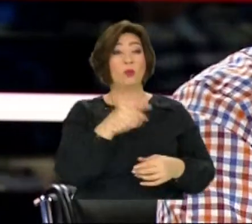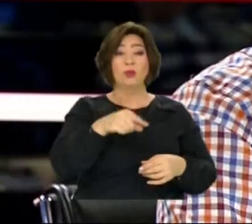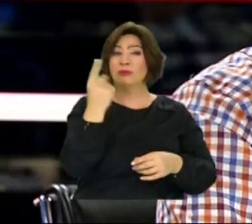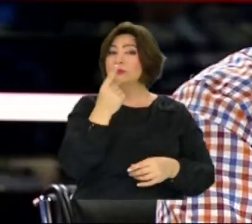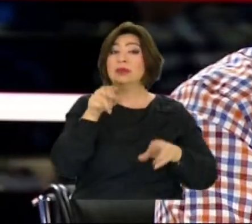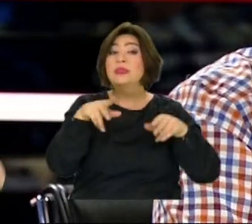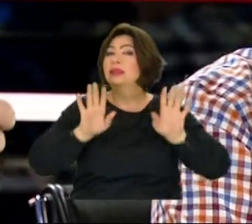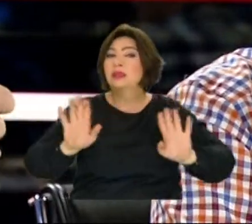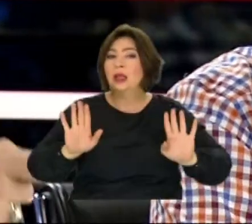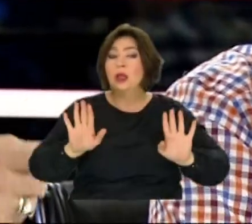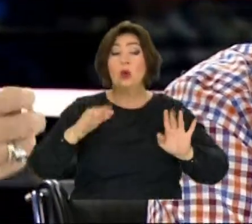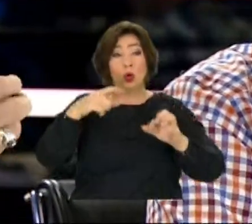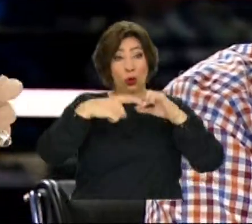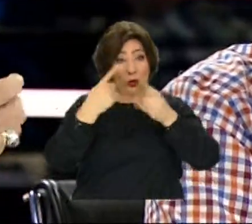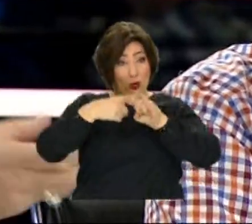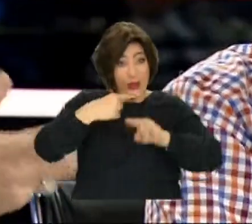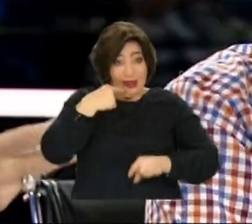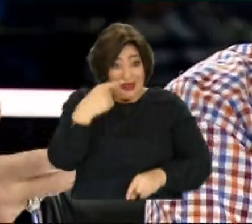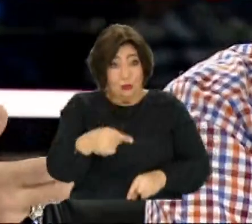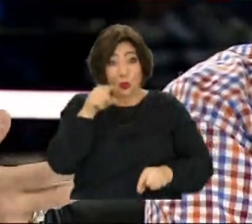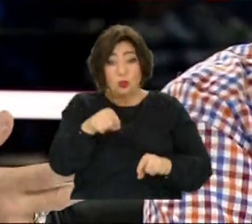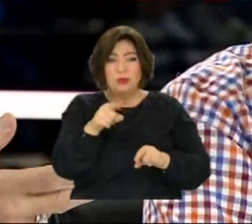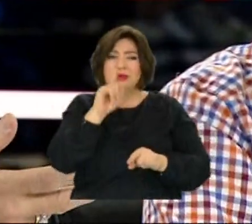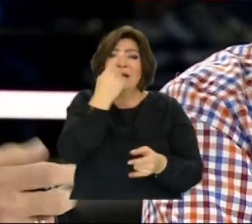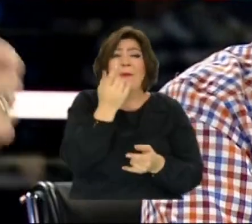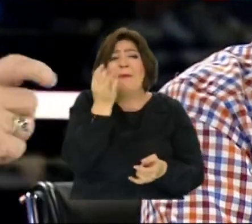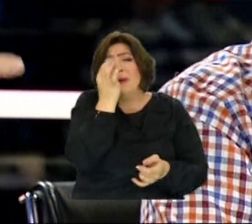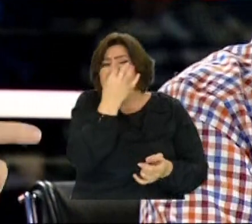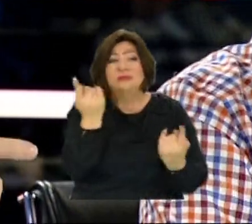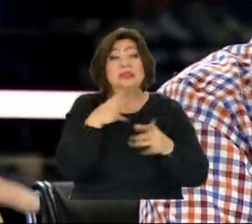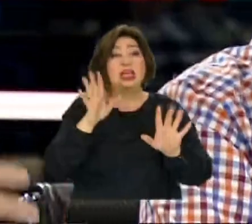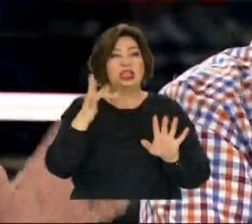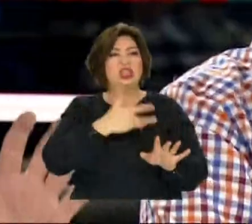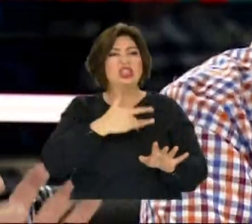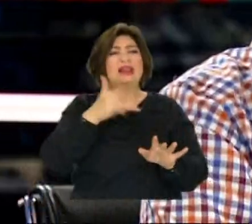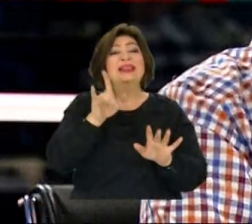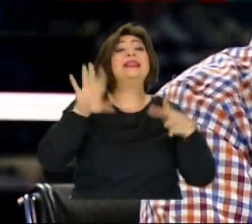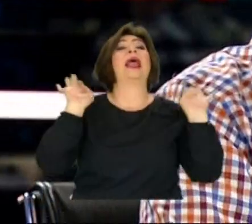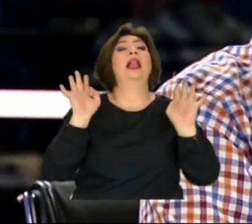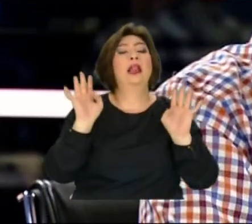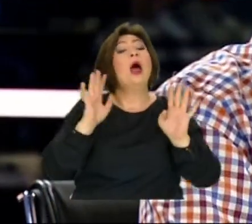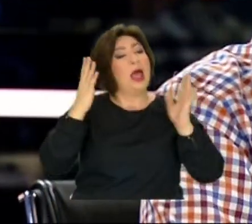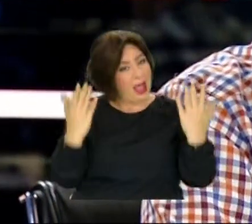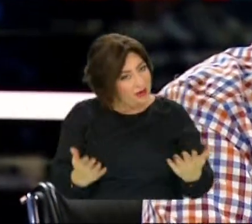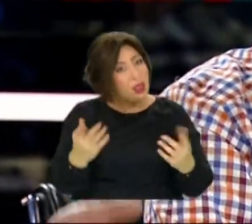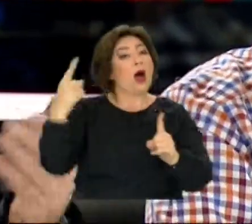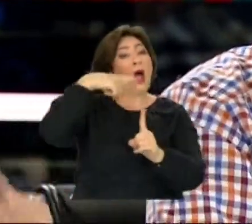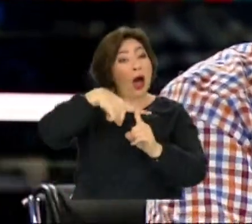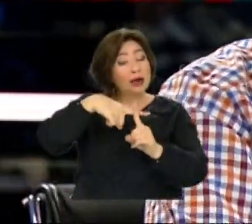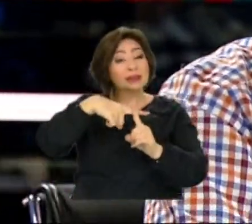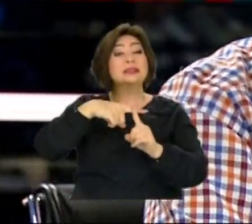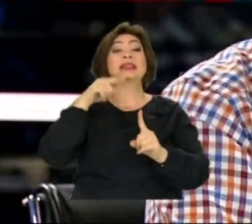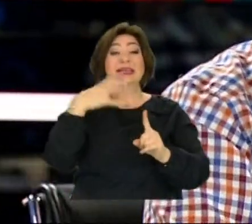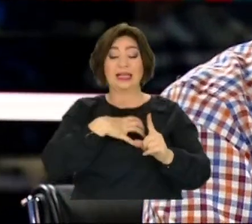ibaret değil ki şey. Yani ruh dediğimiz bundan ibaret bir şey değil. Evet. Sadece bir canlılık değil. Evet bir canlılıktır. Aynı zamanda